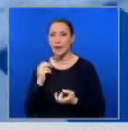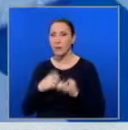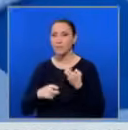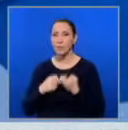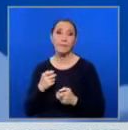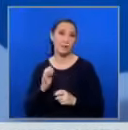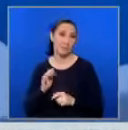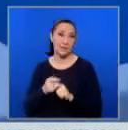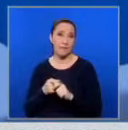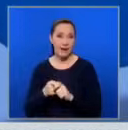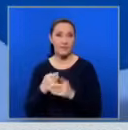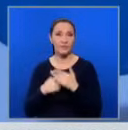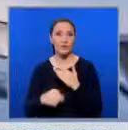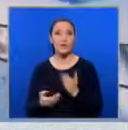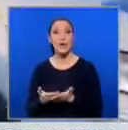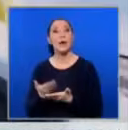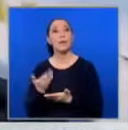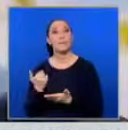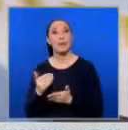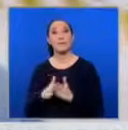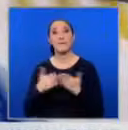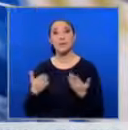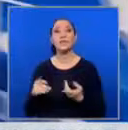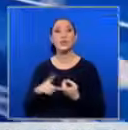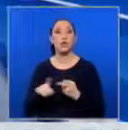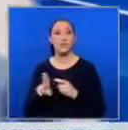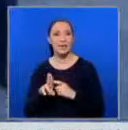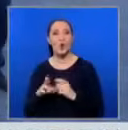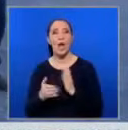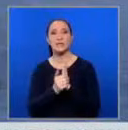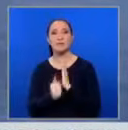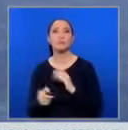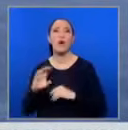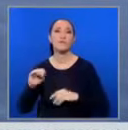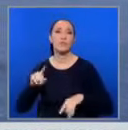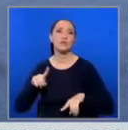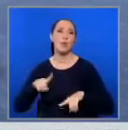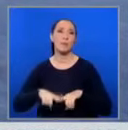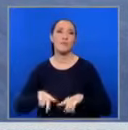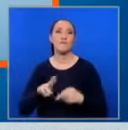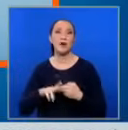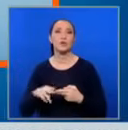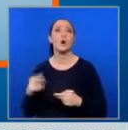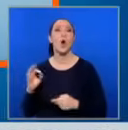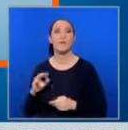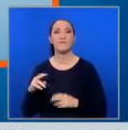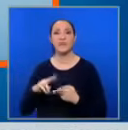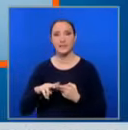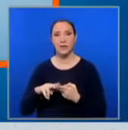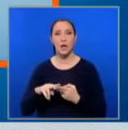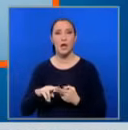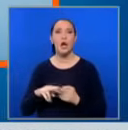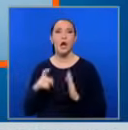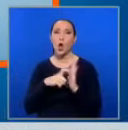бъде реализиран, твърди и пред Кронен Цайтунг експертът по европейско право Валтер Обвексер. Кодексът